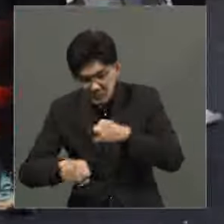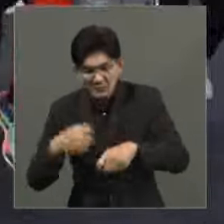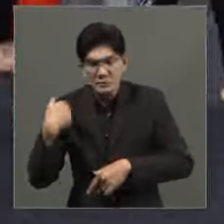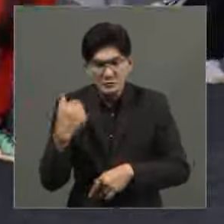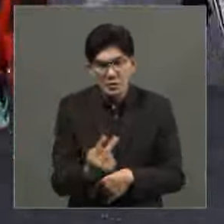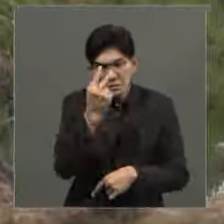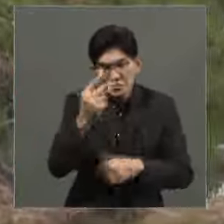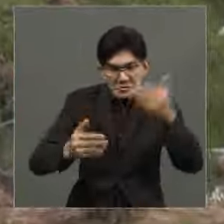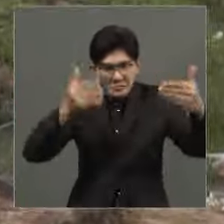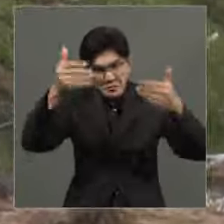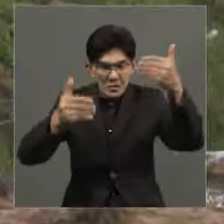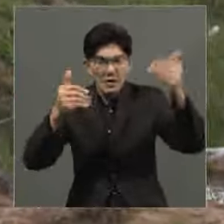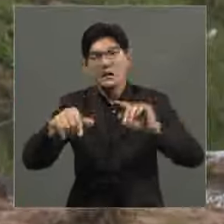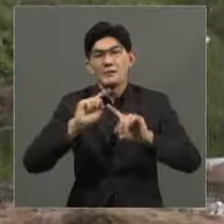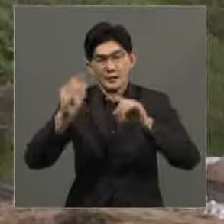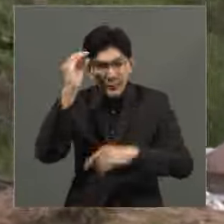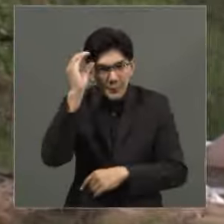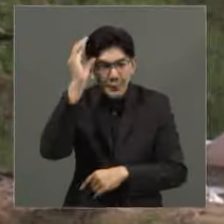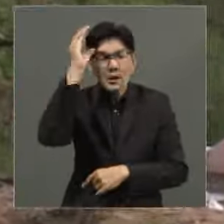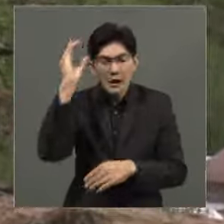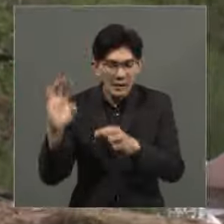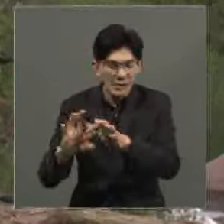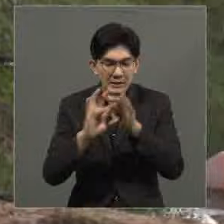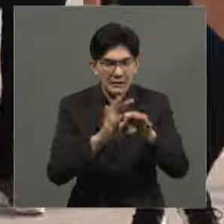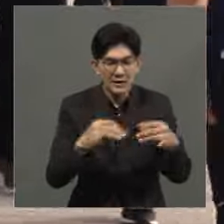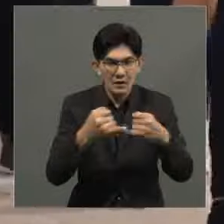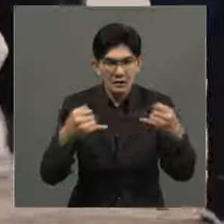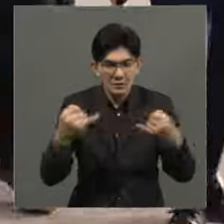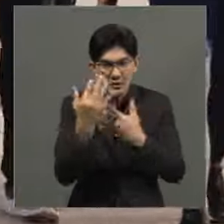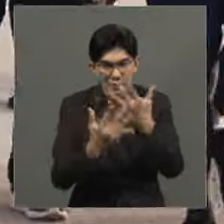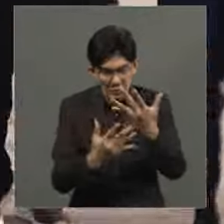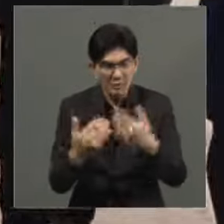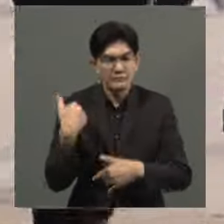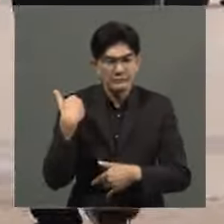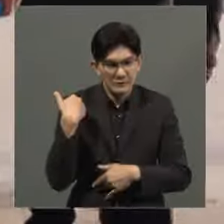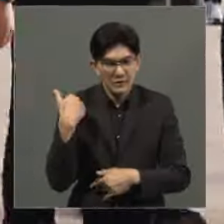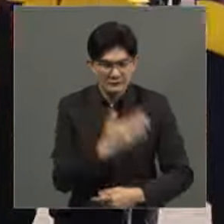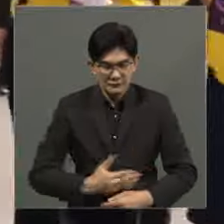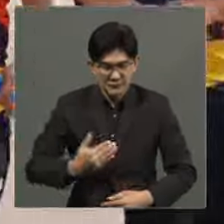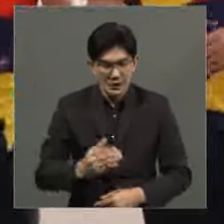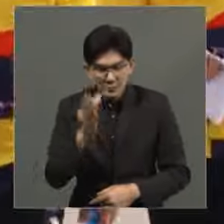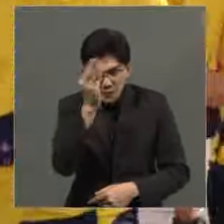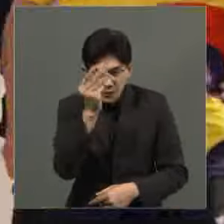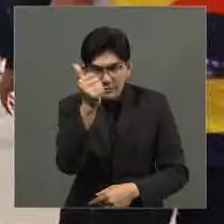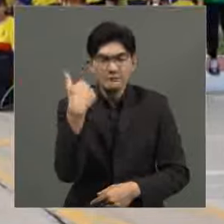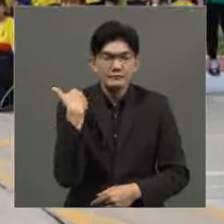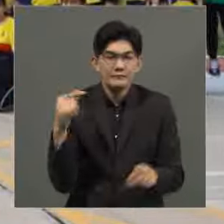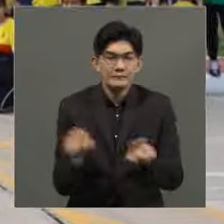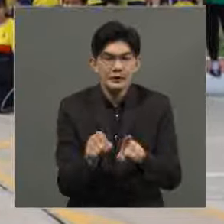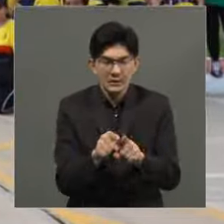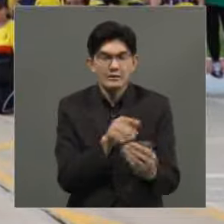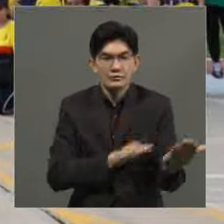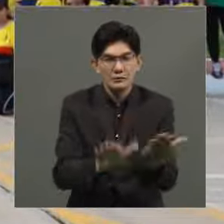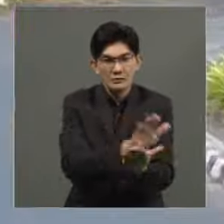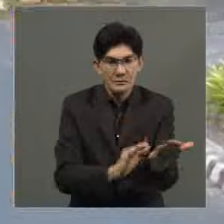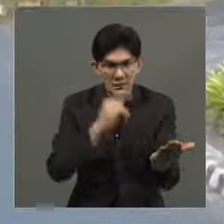ชมนิทัศการแล้วก็กิจกรรมให้ความรู้เกี่ยวกับโรคหลอดเลือดสมองแล้วก็สุขภาพกันด้วยค่ะก็เช่นเดียวกับทุกจังหวัดทั่วประเทศครับวันนี้ทุก